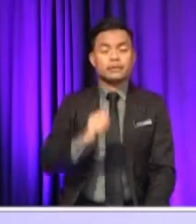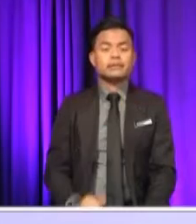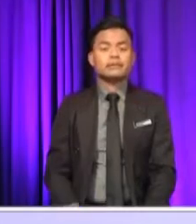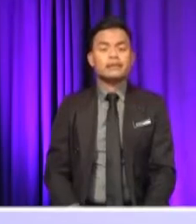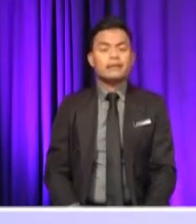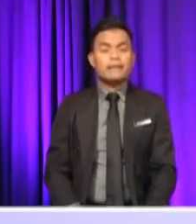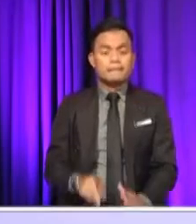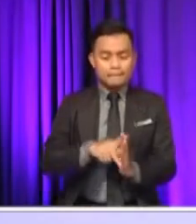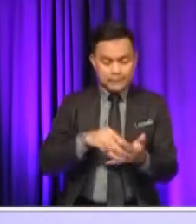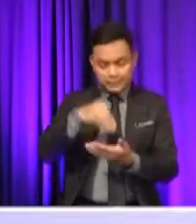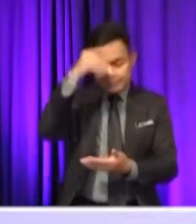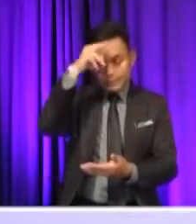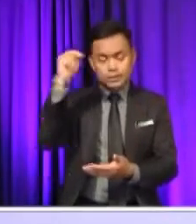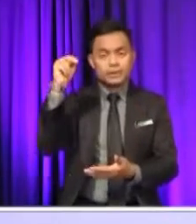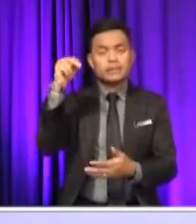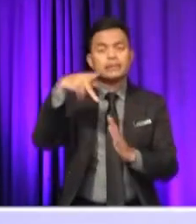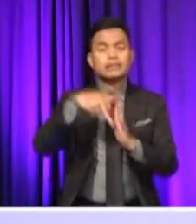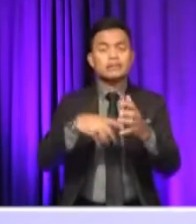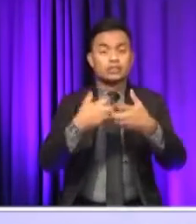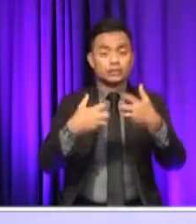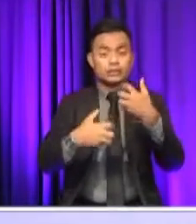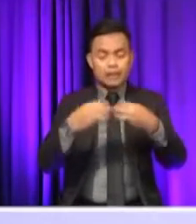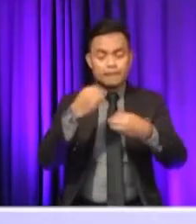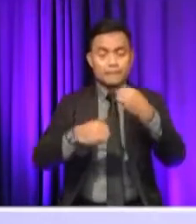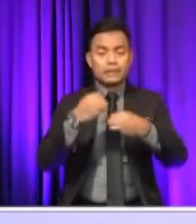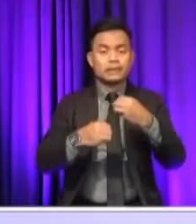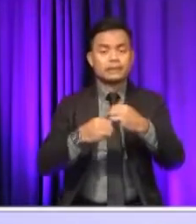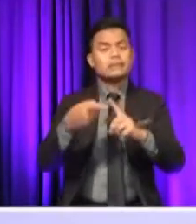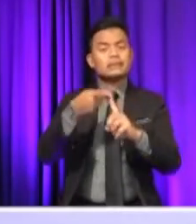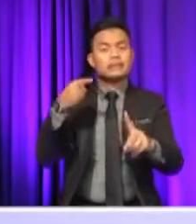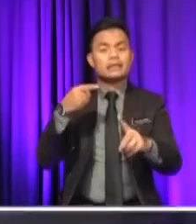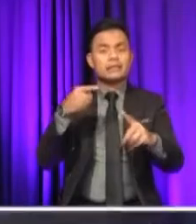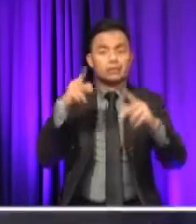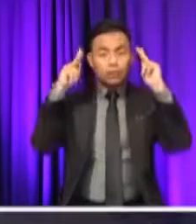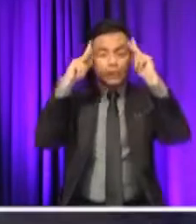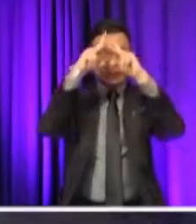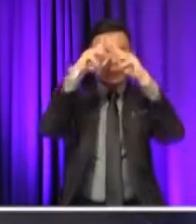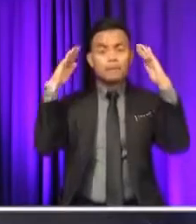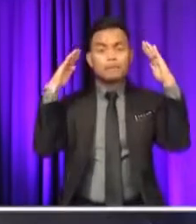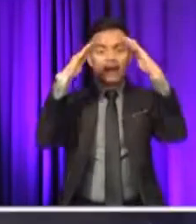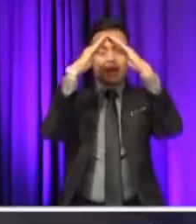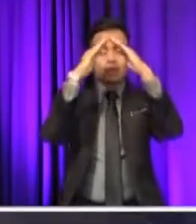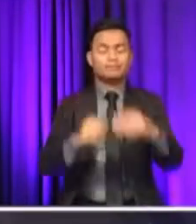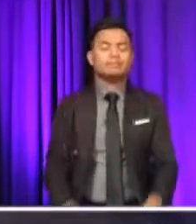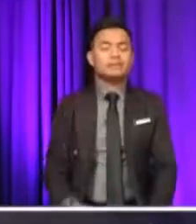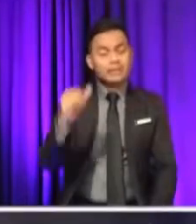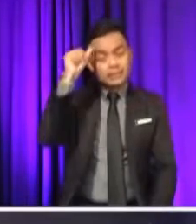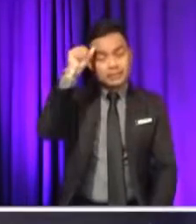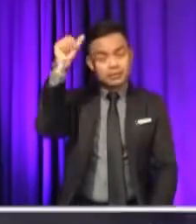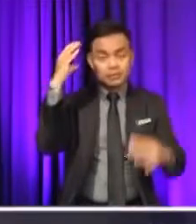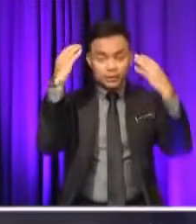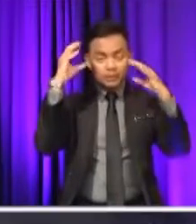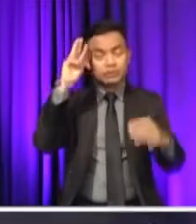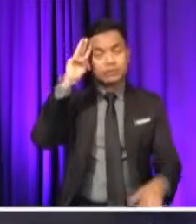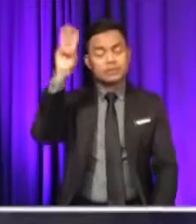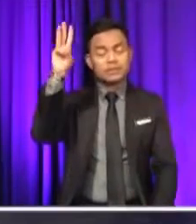Kejuruteraan Mekanikal dari Sekolah Menengah Teknik Kuantan Pahang. Assalamualaikum, Cikgu. Waalaikumsalam warahmatullahi wabarakatuh. Apa